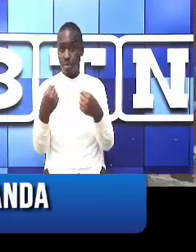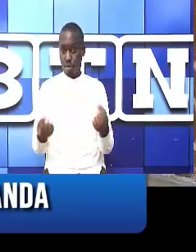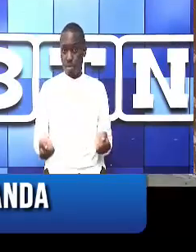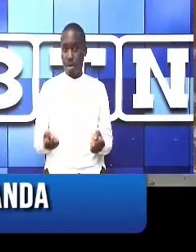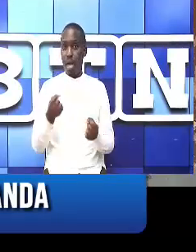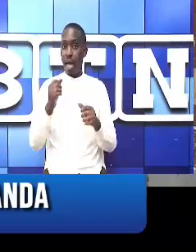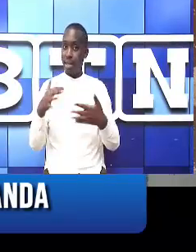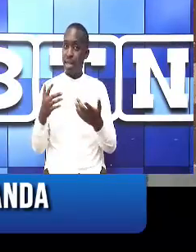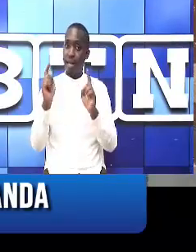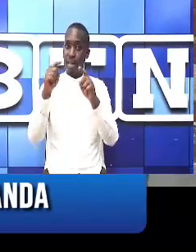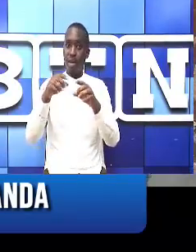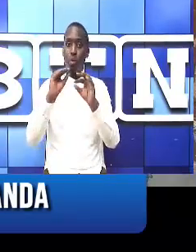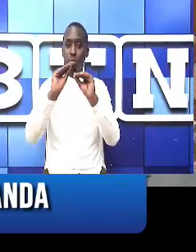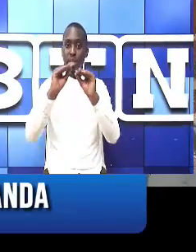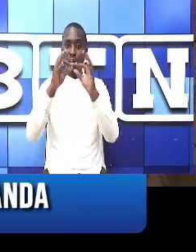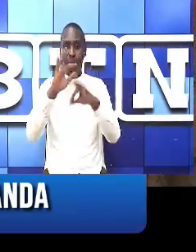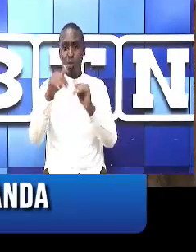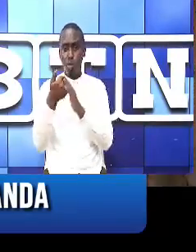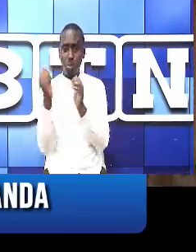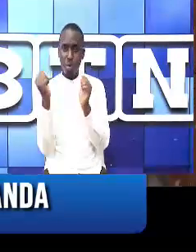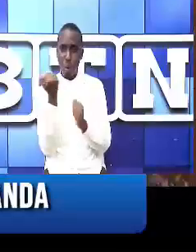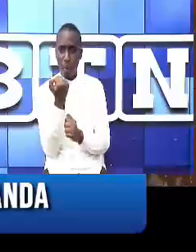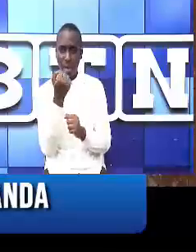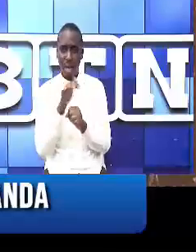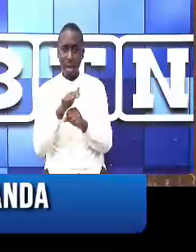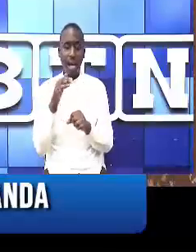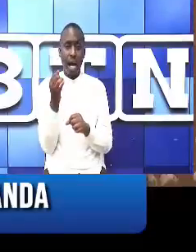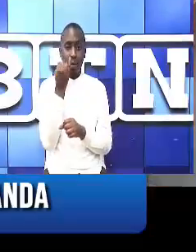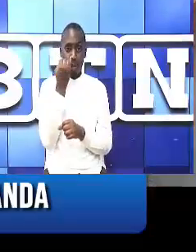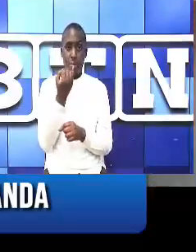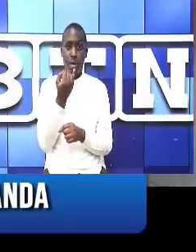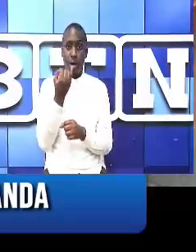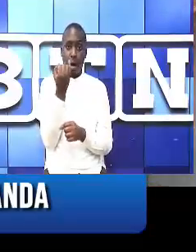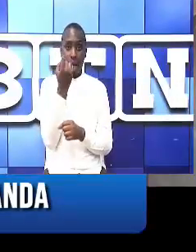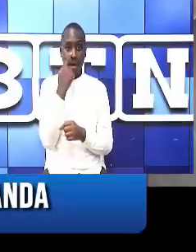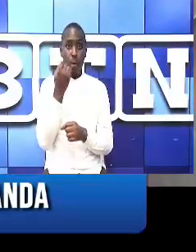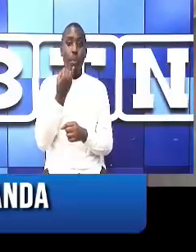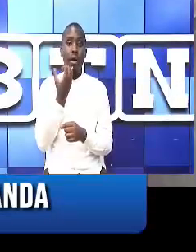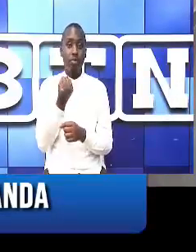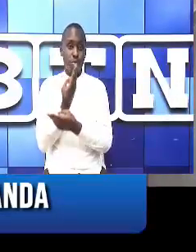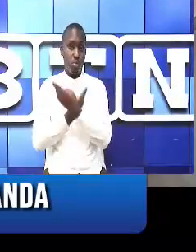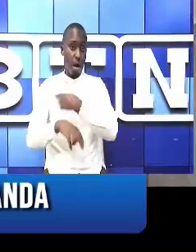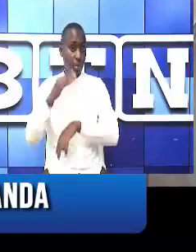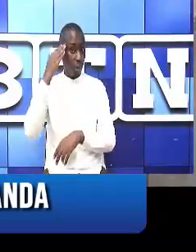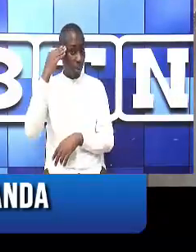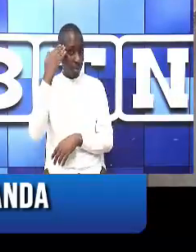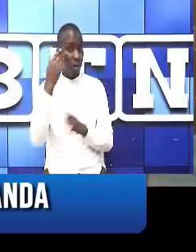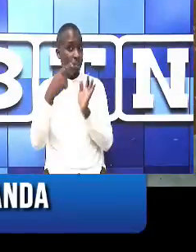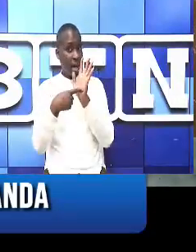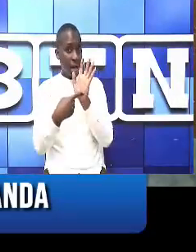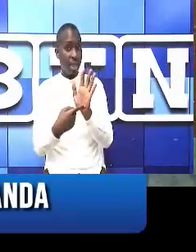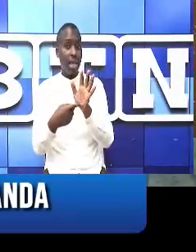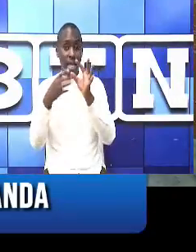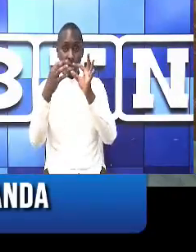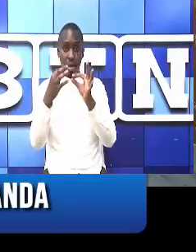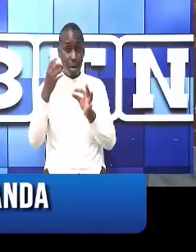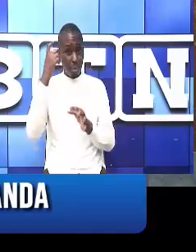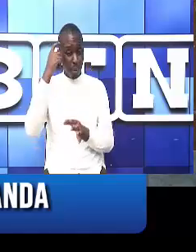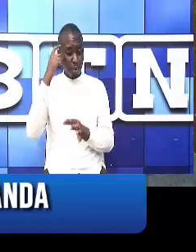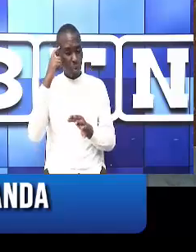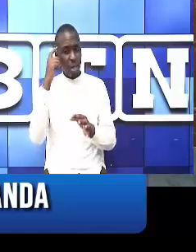ntajya kumwigisha za ekwasiyo na za rijebure kandi umwana ufite ubumuga bwo mu mutwe byaranagaragaye yuko koze intelegitiyore yari